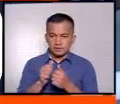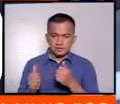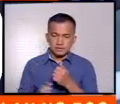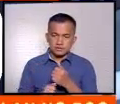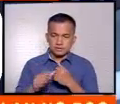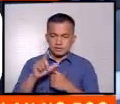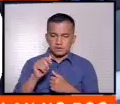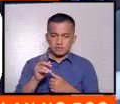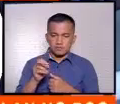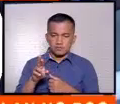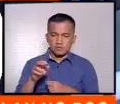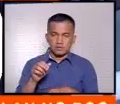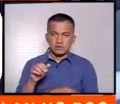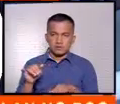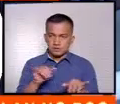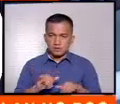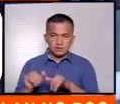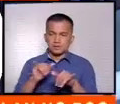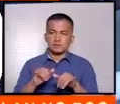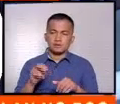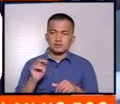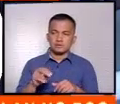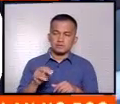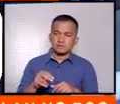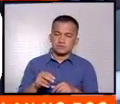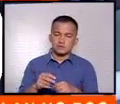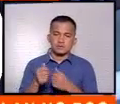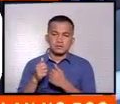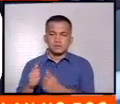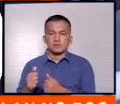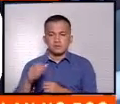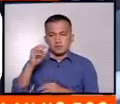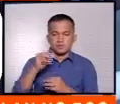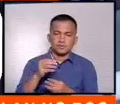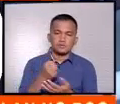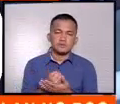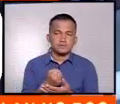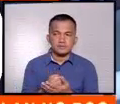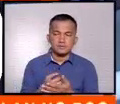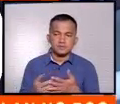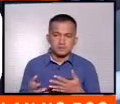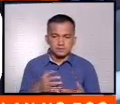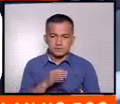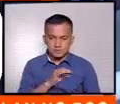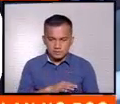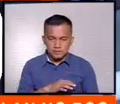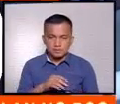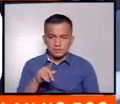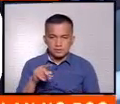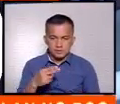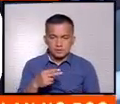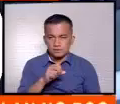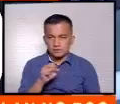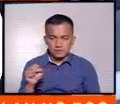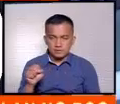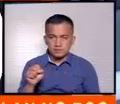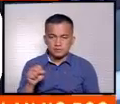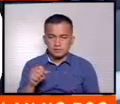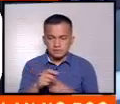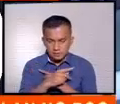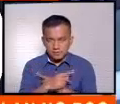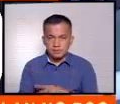labor standards, kailangan po talaga sundin nila yung minimum wage kaya yung other benefits po katulad ng PhilHealth, SSS,